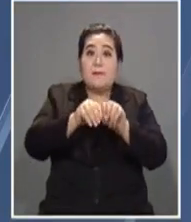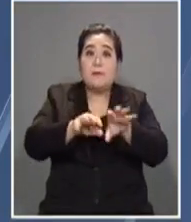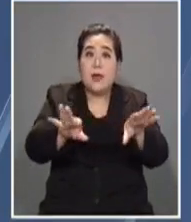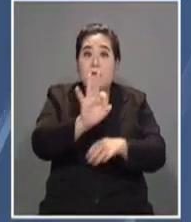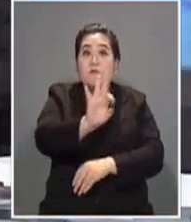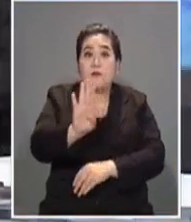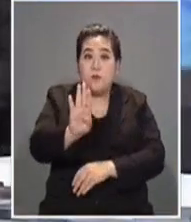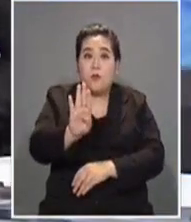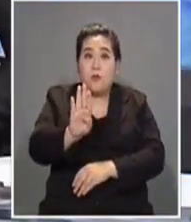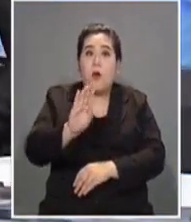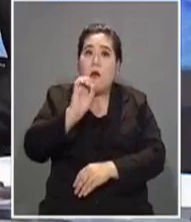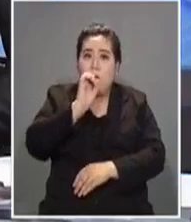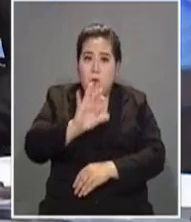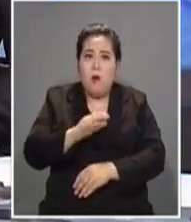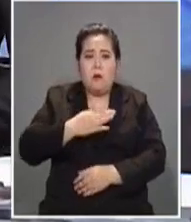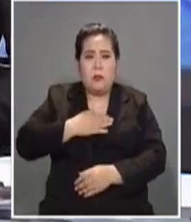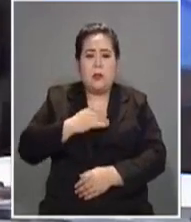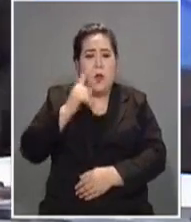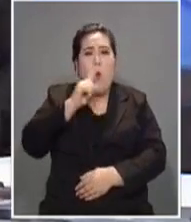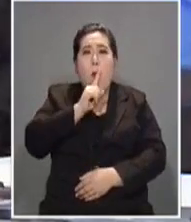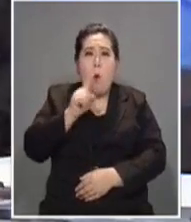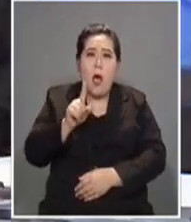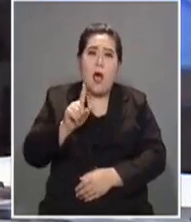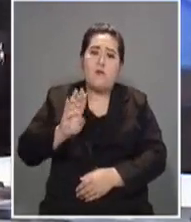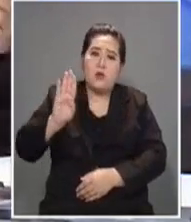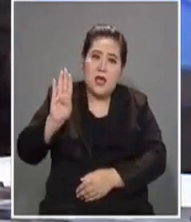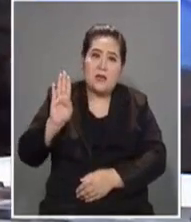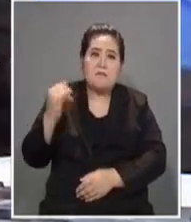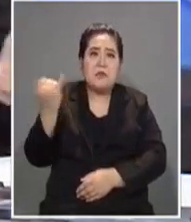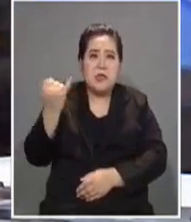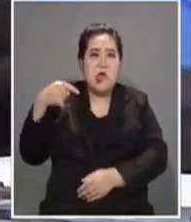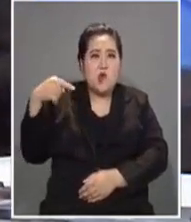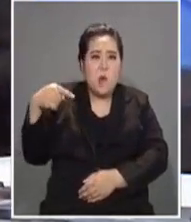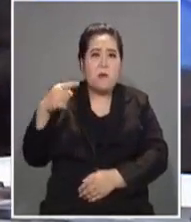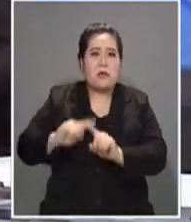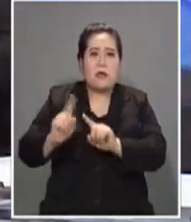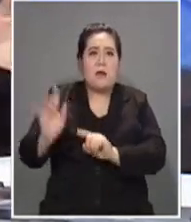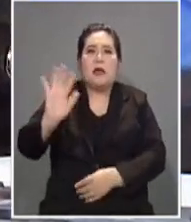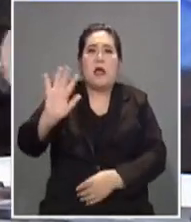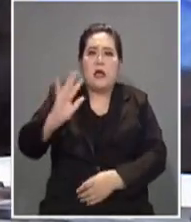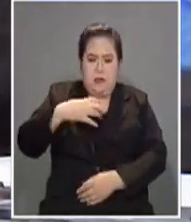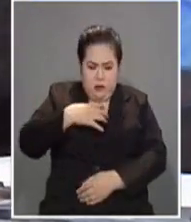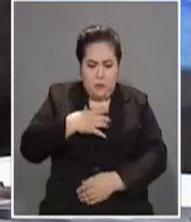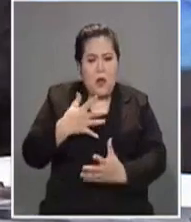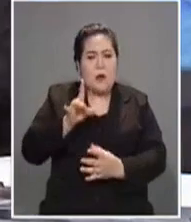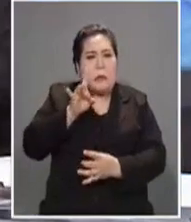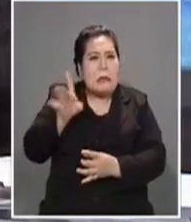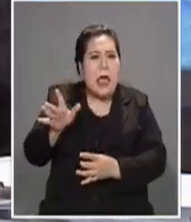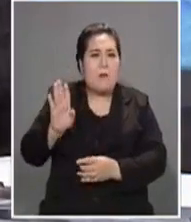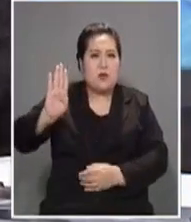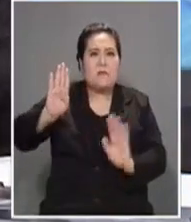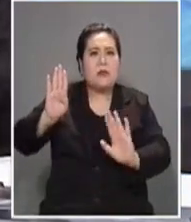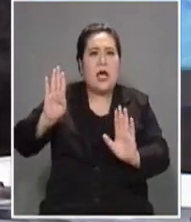คุณสรันทิพย์เนี่ยเขาก็บอกว่าเขาไม่ได้มีความประสงค์ที่จะไปดิสเครดิตหรือว่าไปทำอะไรกับบริษัทอะไรเลยเพียงแต่ว่